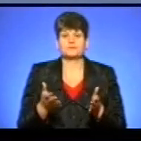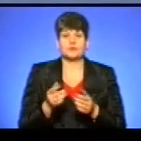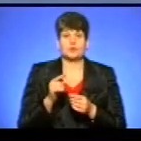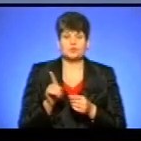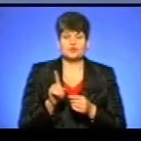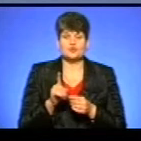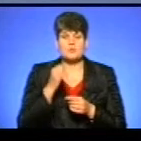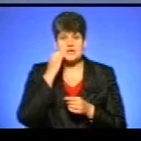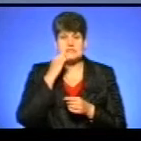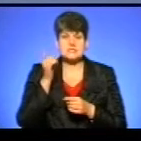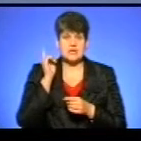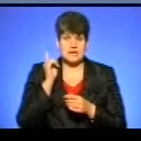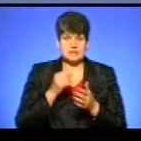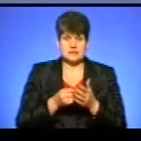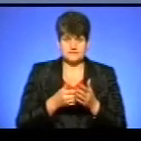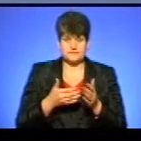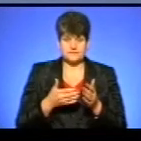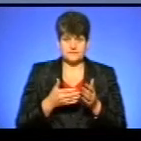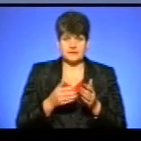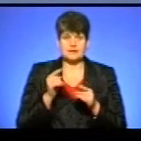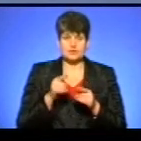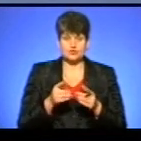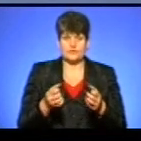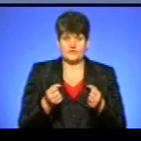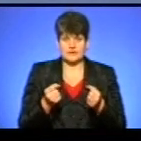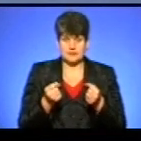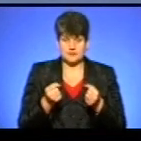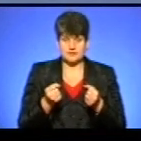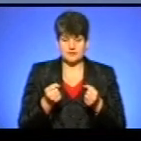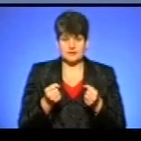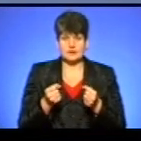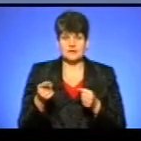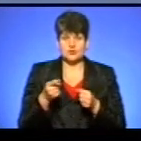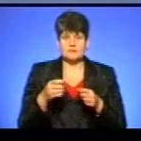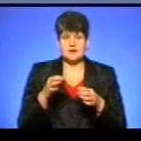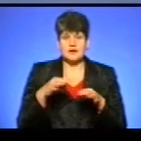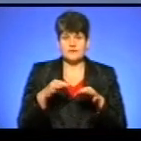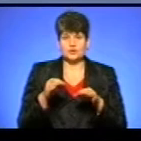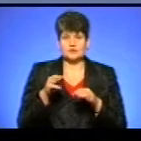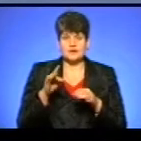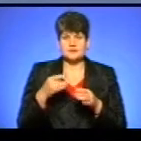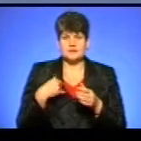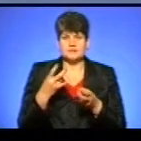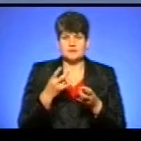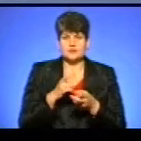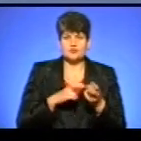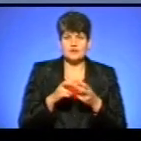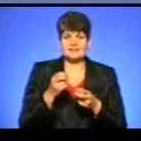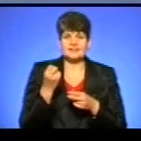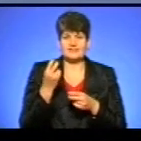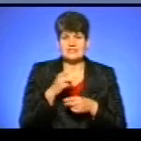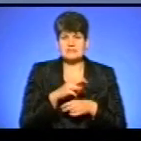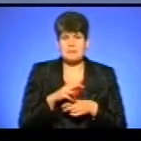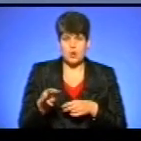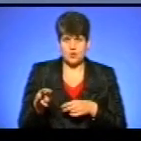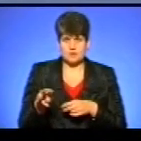при старому тарифі для того, щоб втримати на плаву Тернопіль-Електротранс, нам доведеться зараз шукати до кінця року мінімум 12 мільйонів, тому